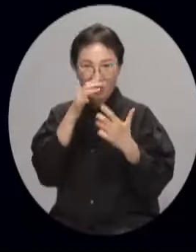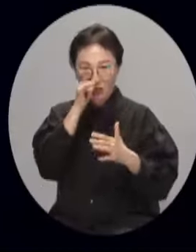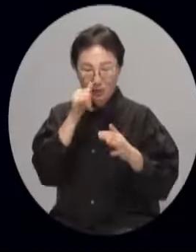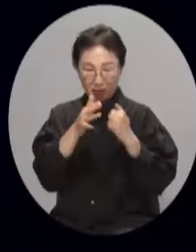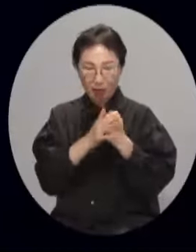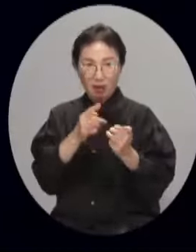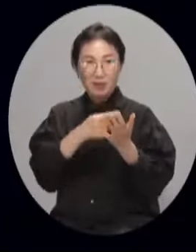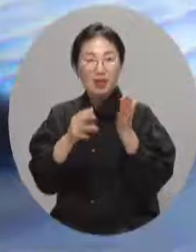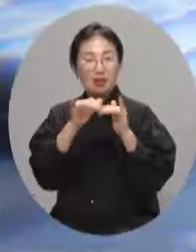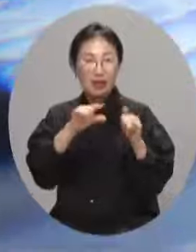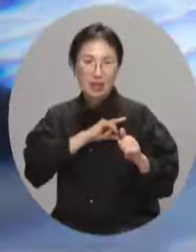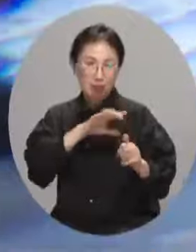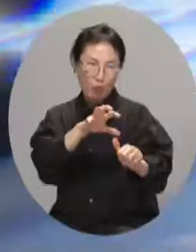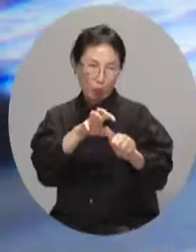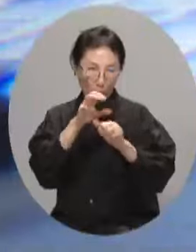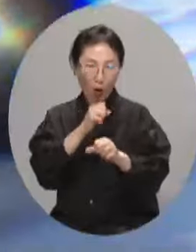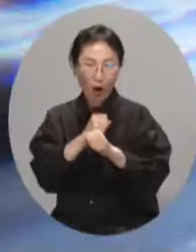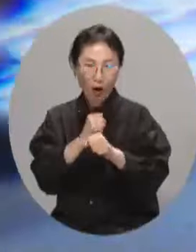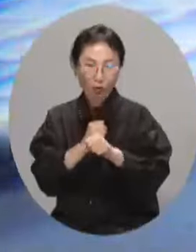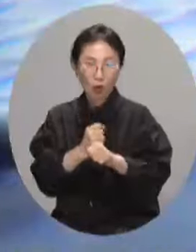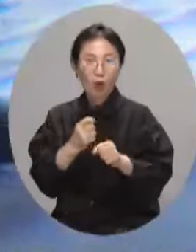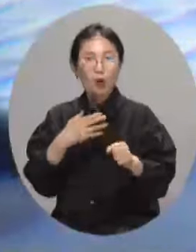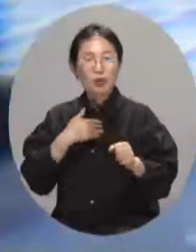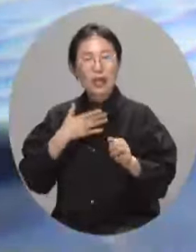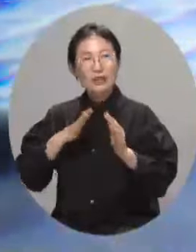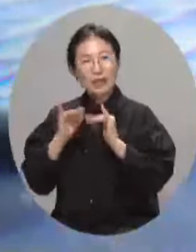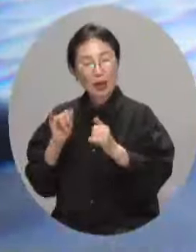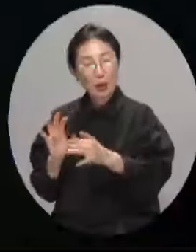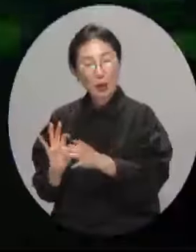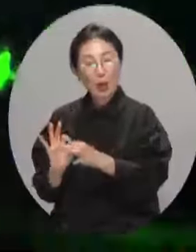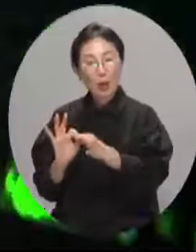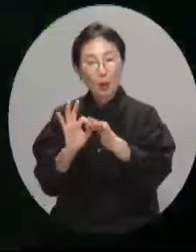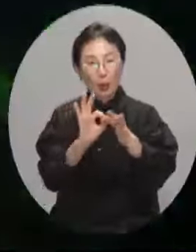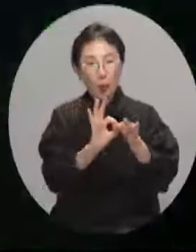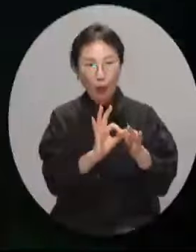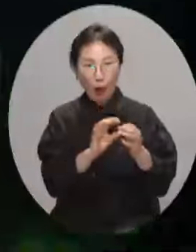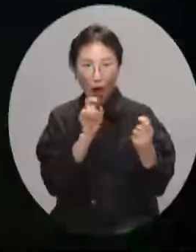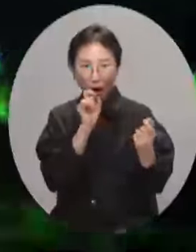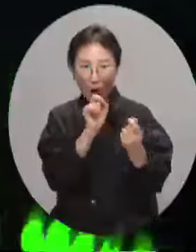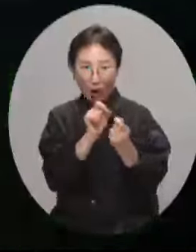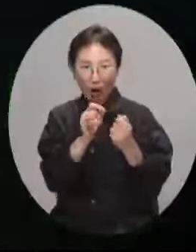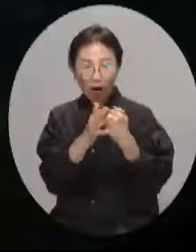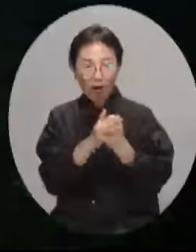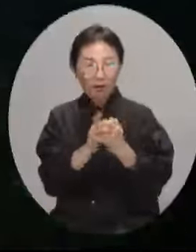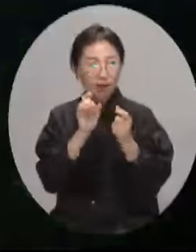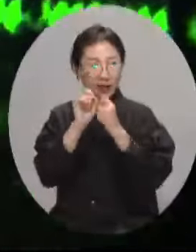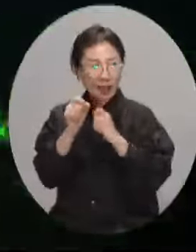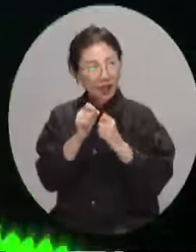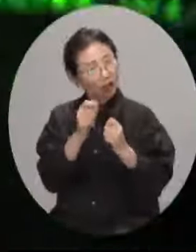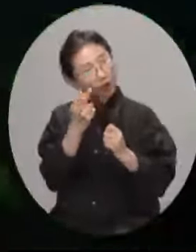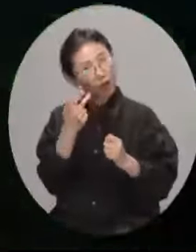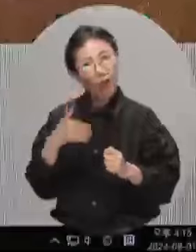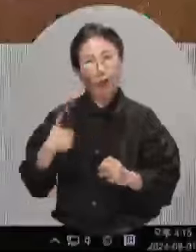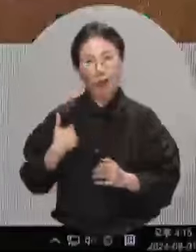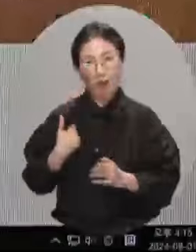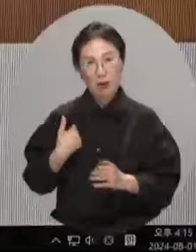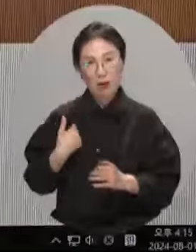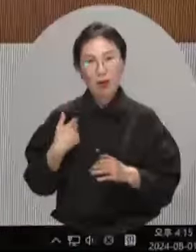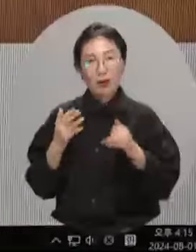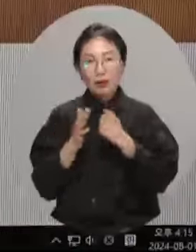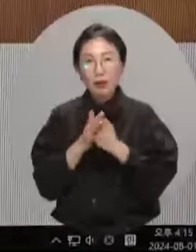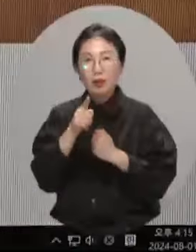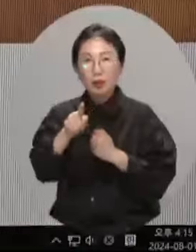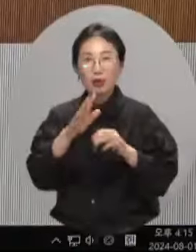피해자의 명의를 도용하거나 지인을 사칭해 접근한 뒤 금융사기를 시도할 수 있다고 봤습니다. 이